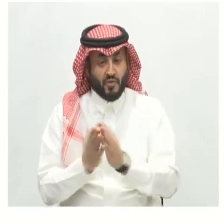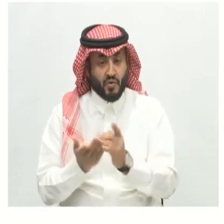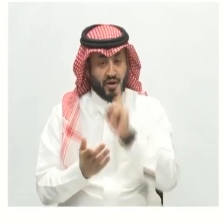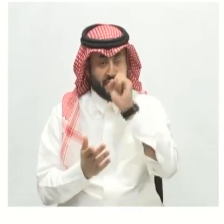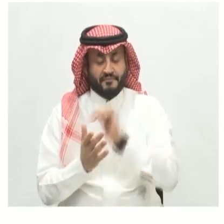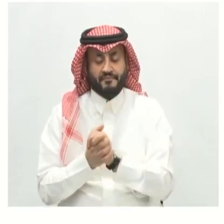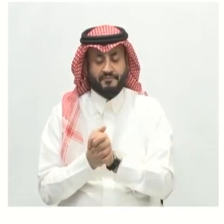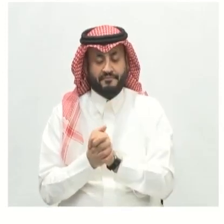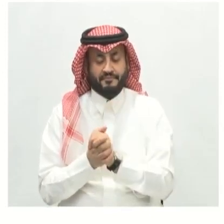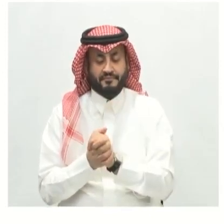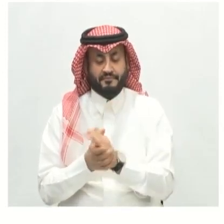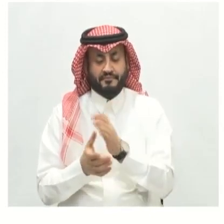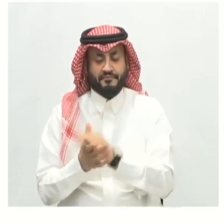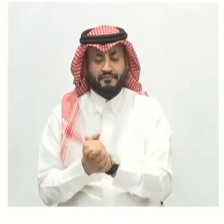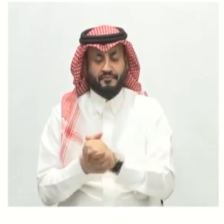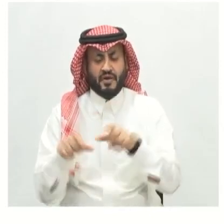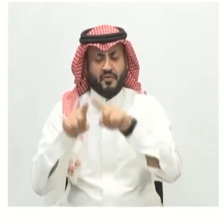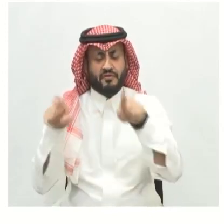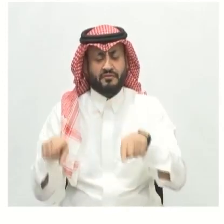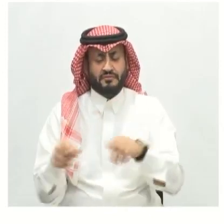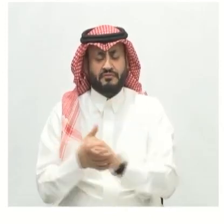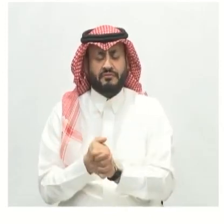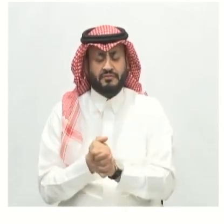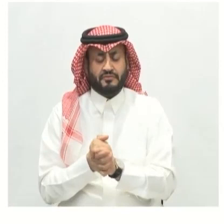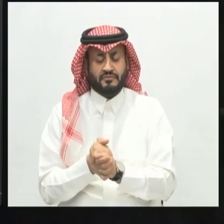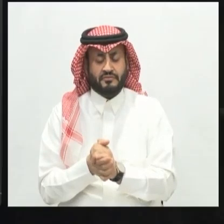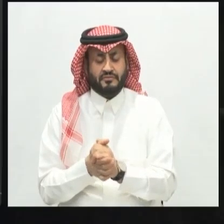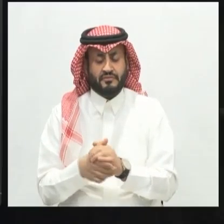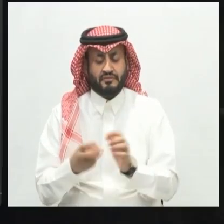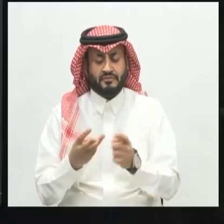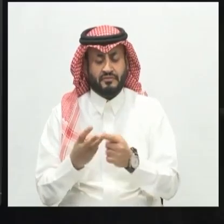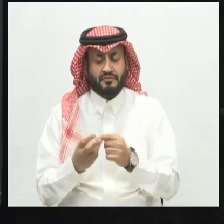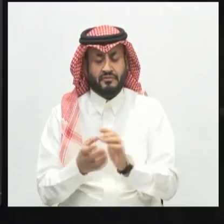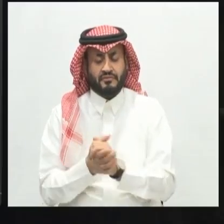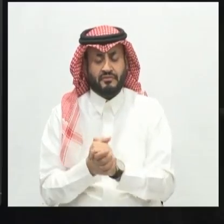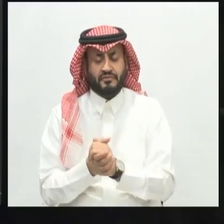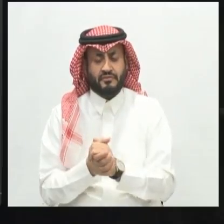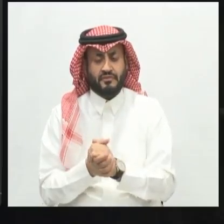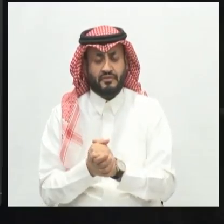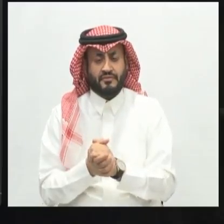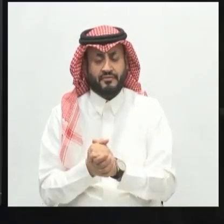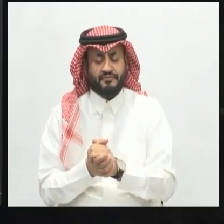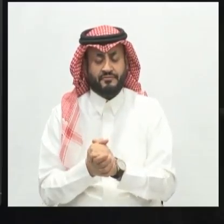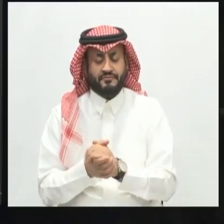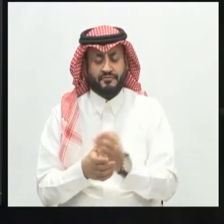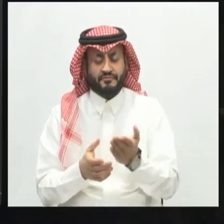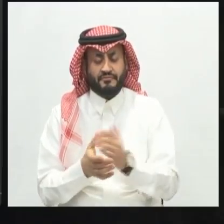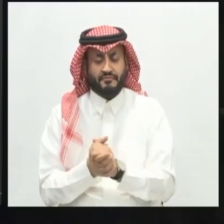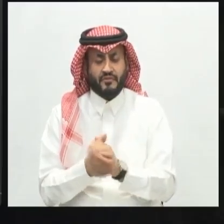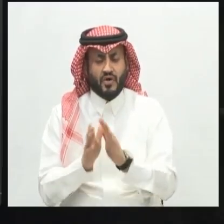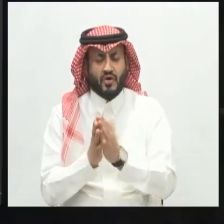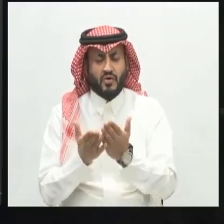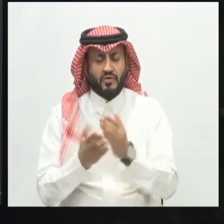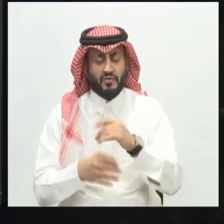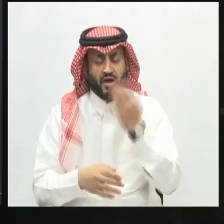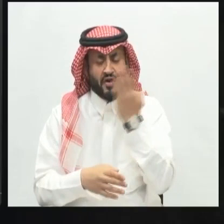الكريم ايضا السنه النبويه ايضا السيره بارك الله فيكم ايضا